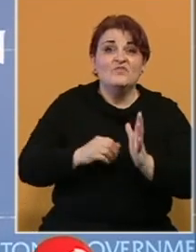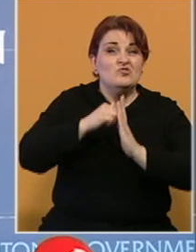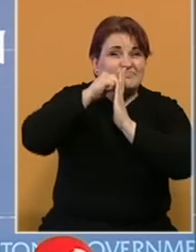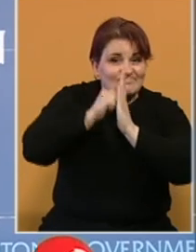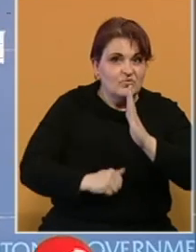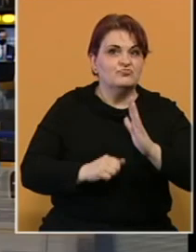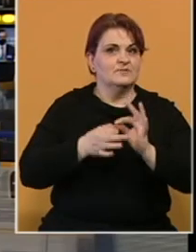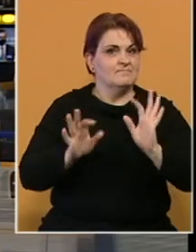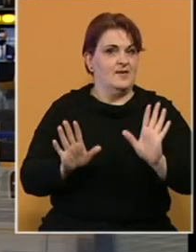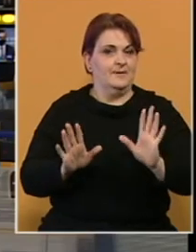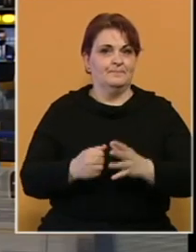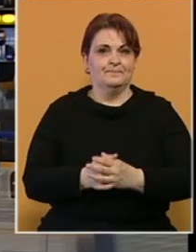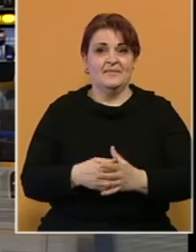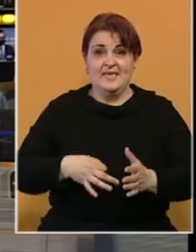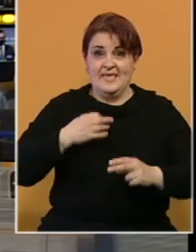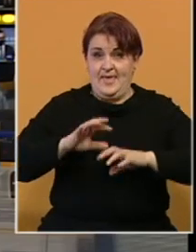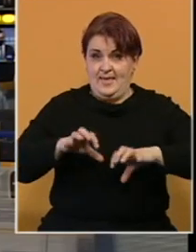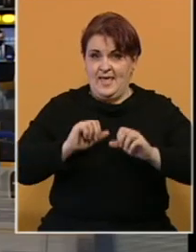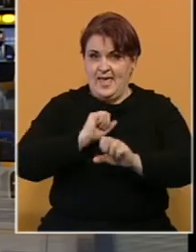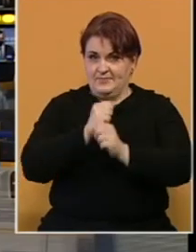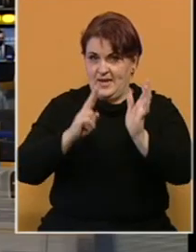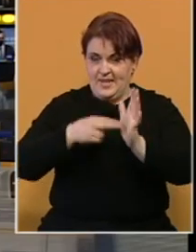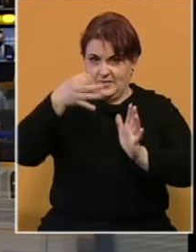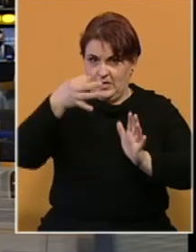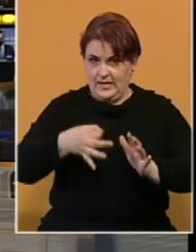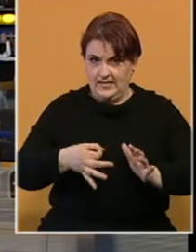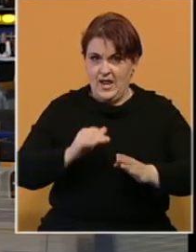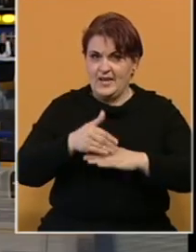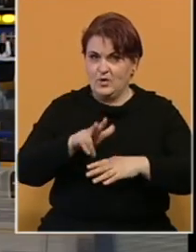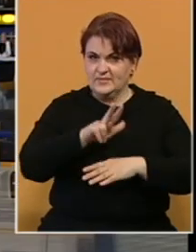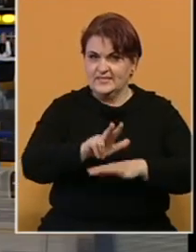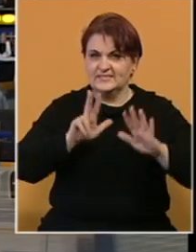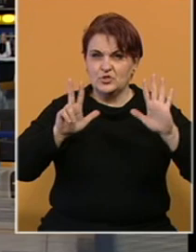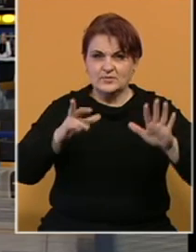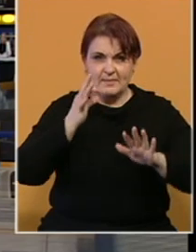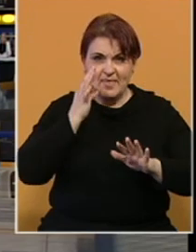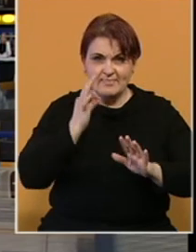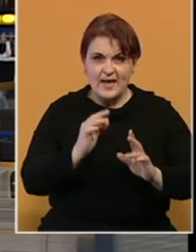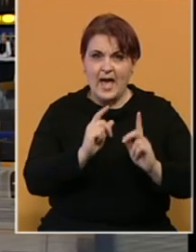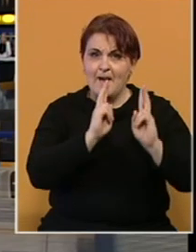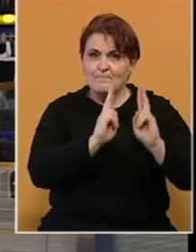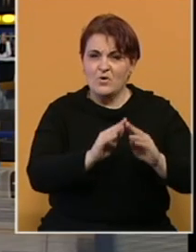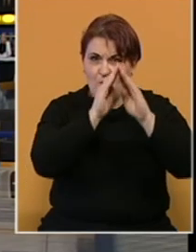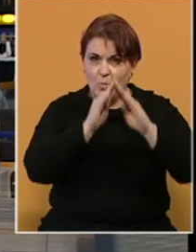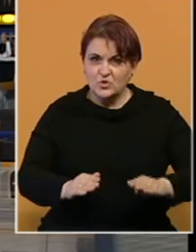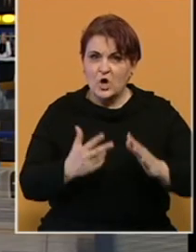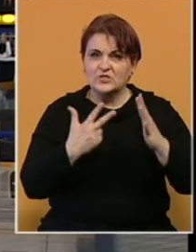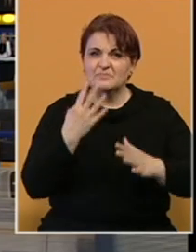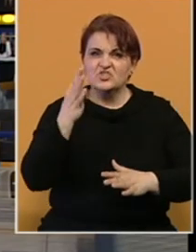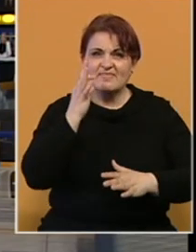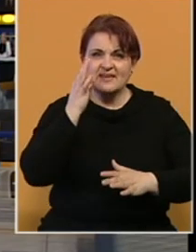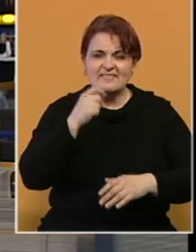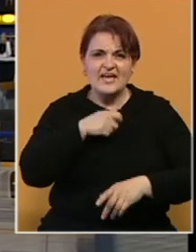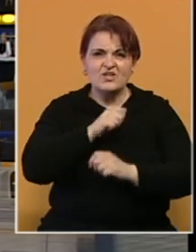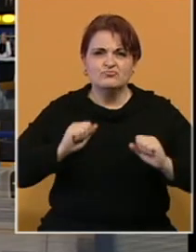restriktivnijih mjera. Zdravstveni radnici Hercegovačko-neretvanskog kantona nakon 38 dana boravka u šatoru i 84